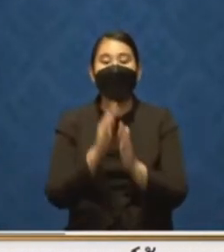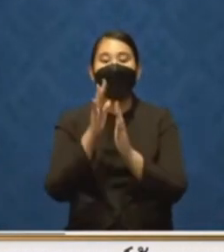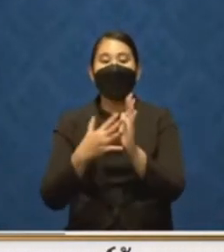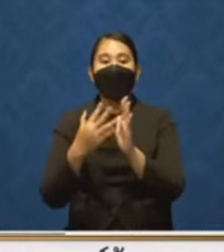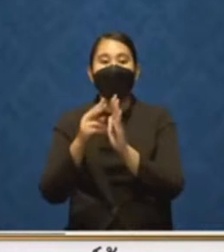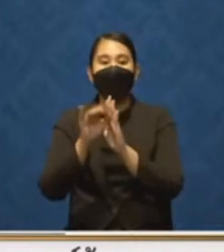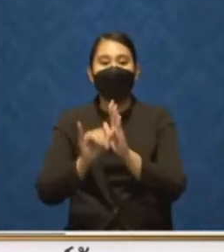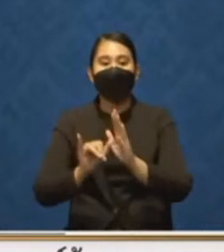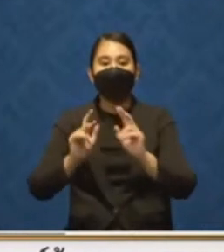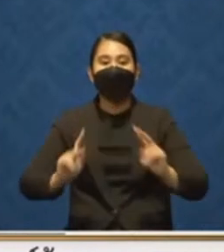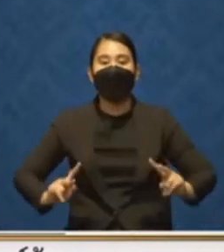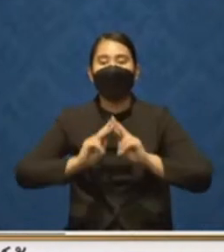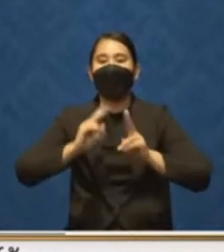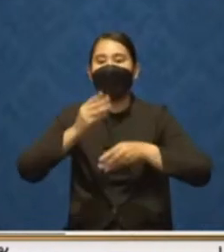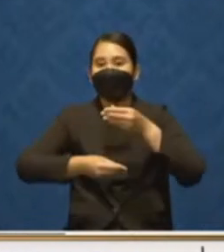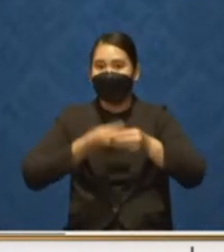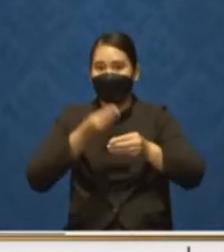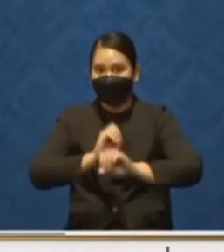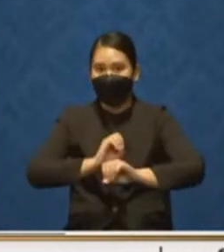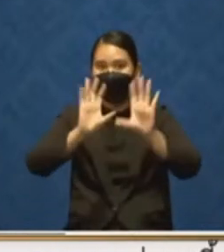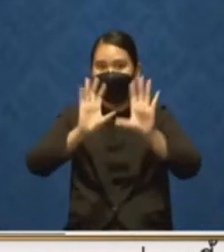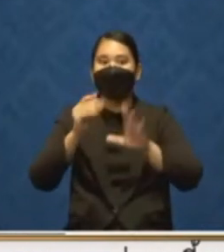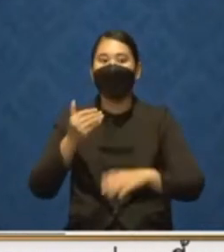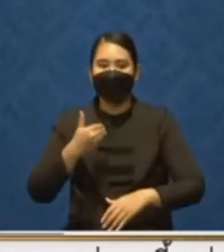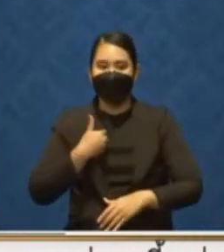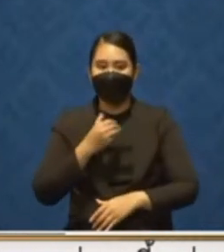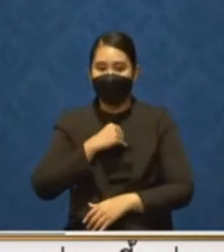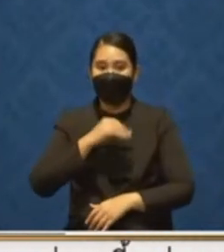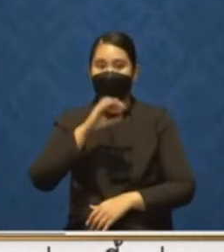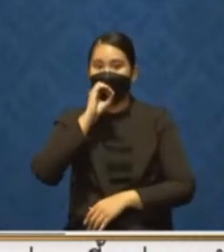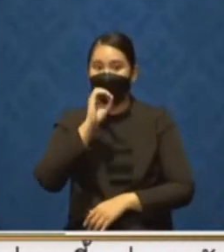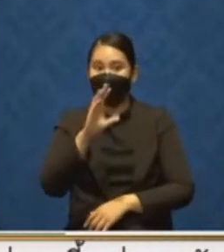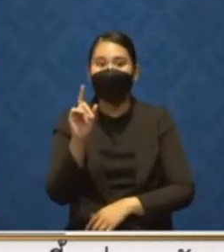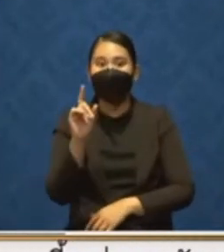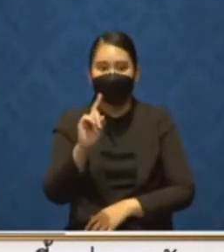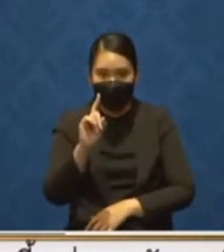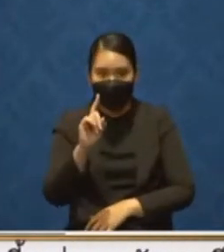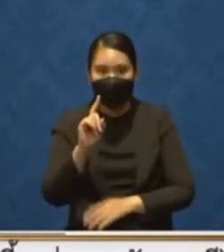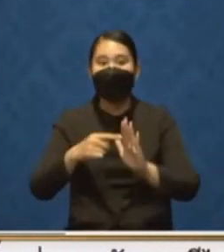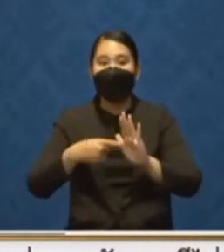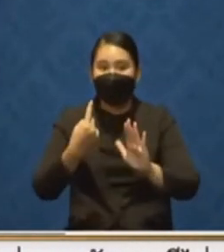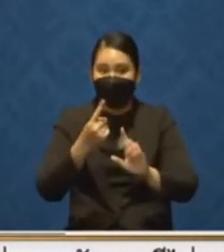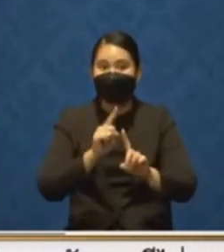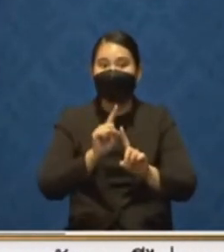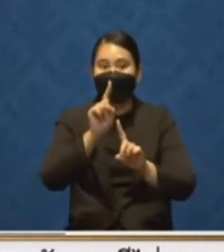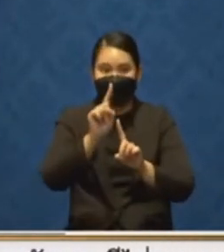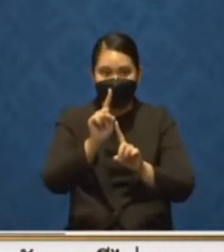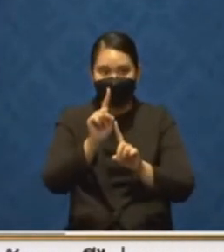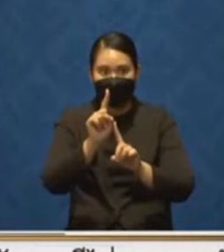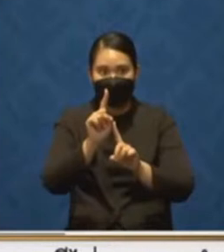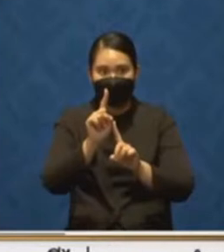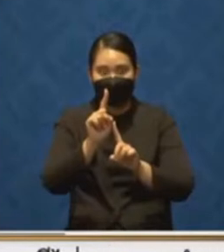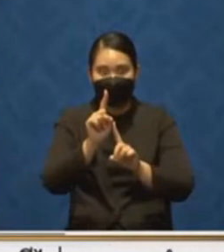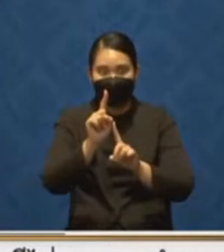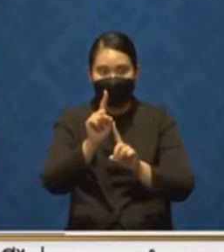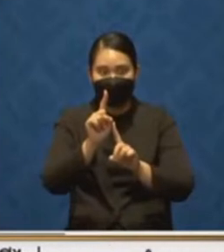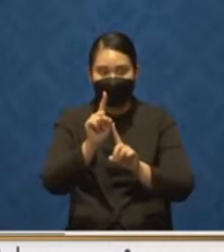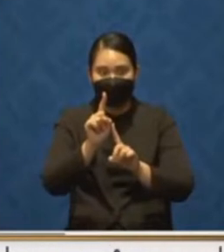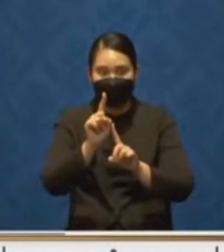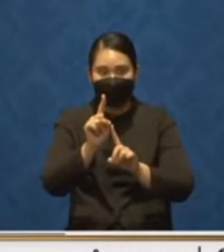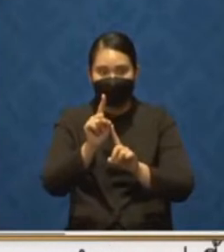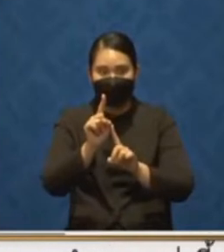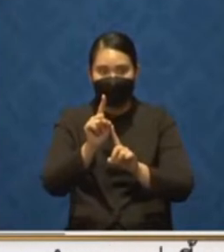พาณิชย์ชัดเจนที่ผมมอบไปก็คือว่า 1ให้ใช้ win win model